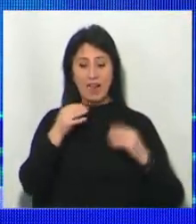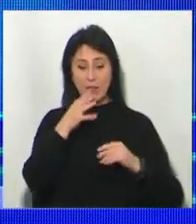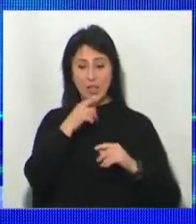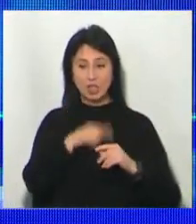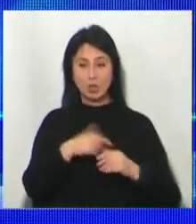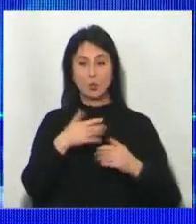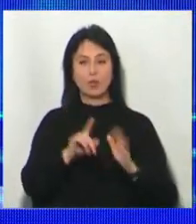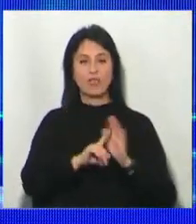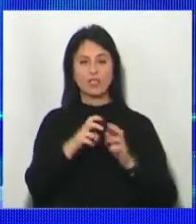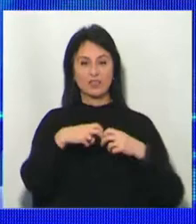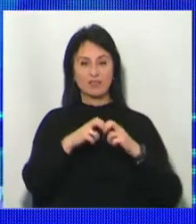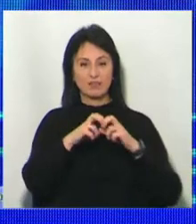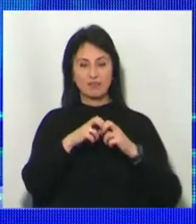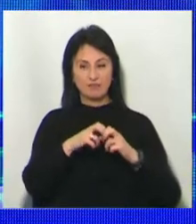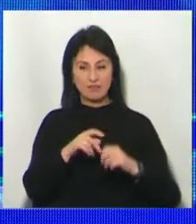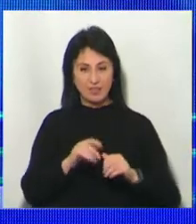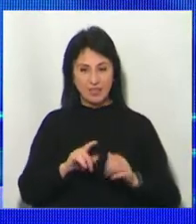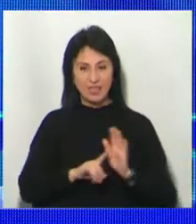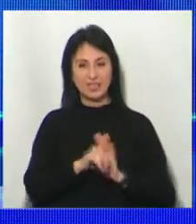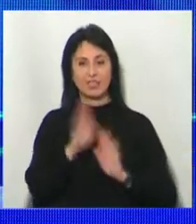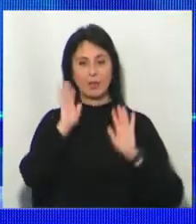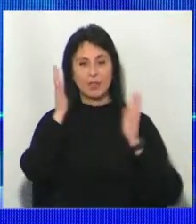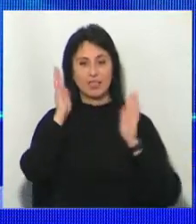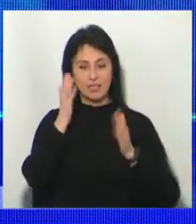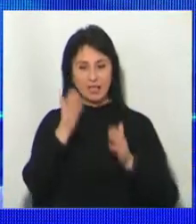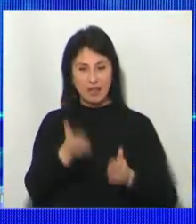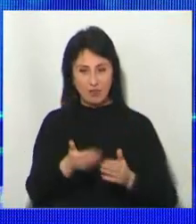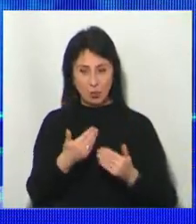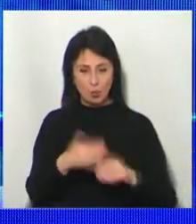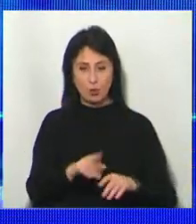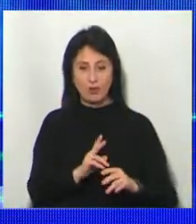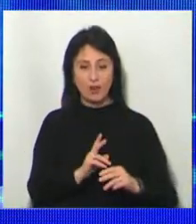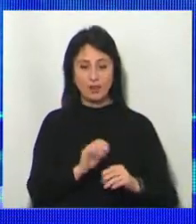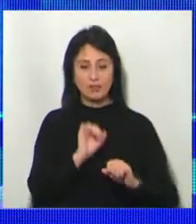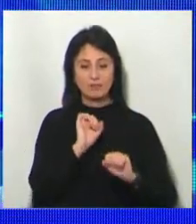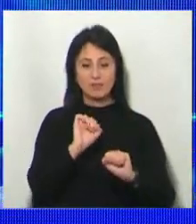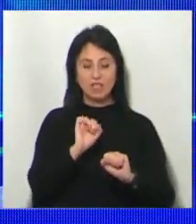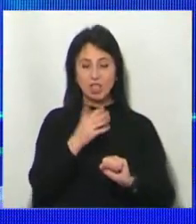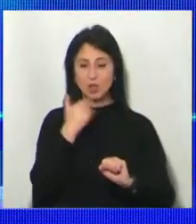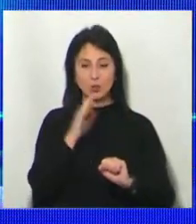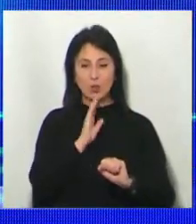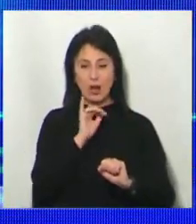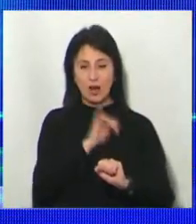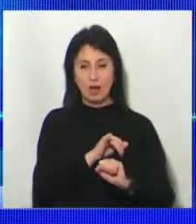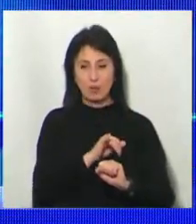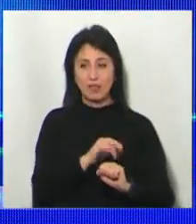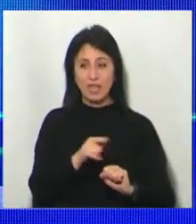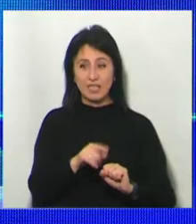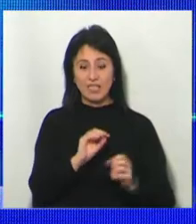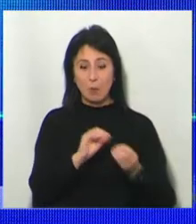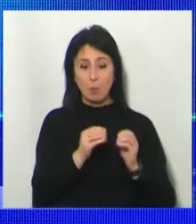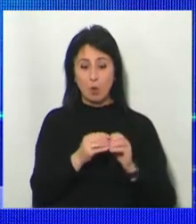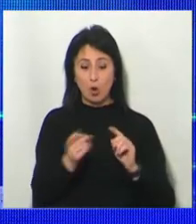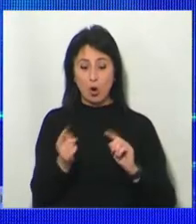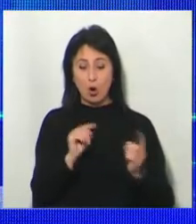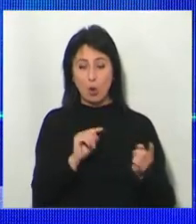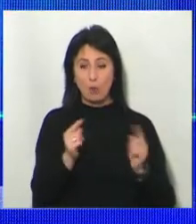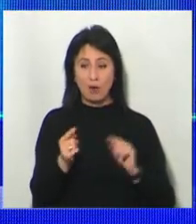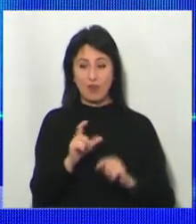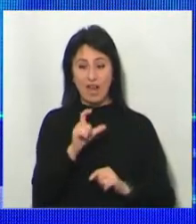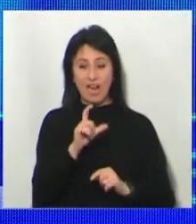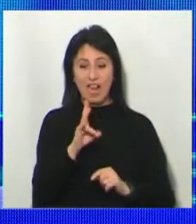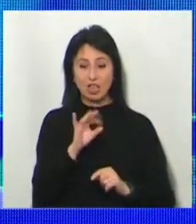იწყება სახსროვანი პრობლემები, იწყება არტერიული ჰიპერტენზია, რომელიც ძალიან ნიშანდობლივია. ანუ რატო ვამბობ ამას? ეს პრობლემები არის